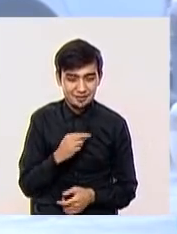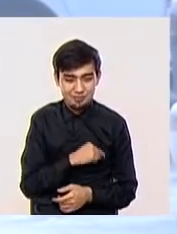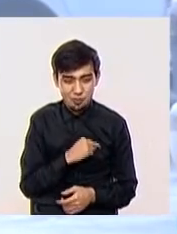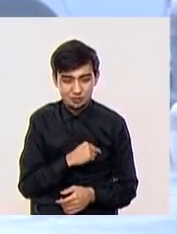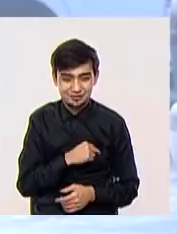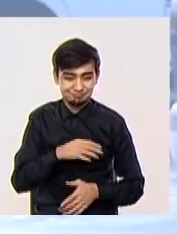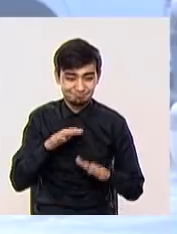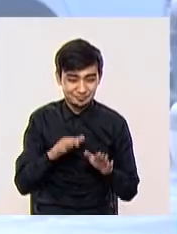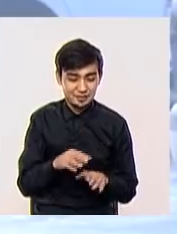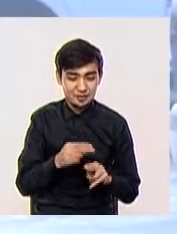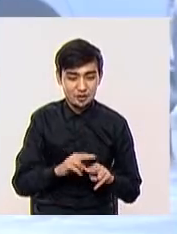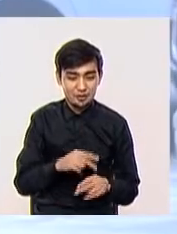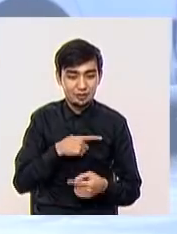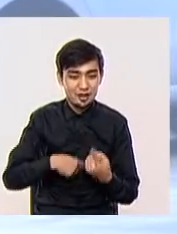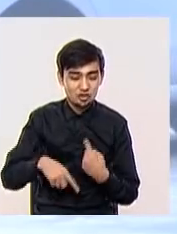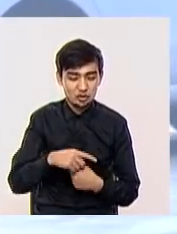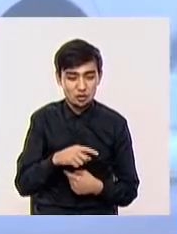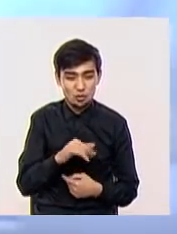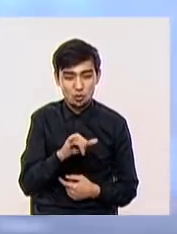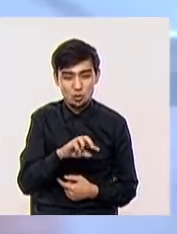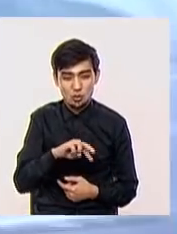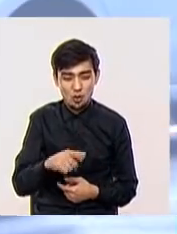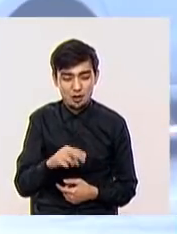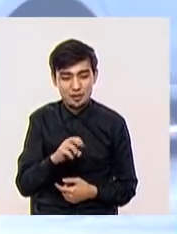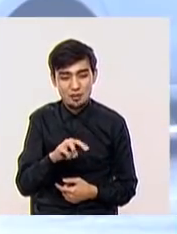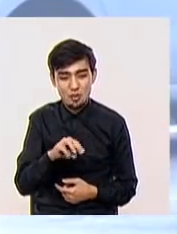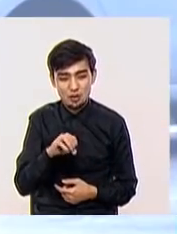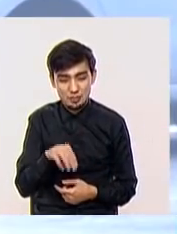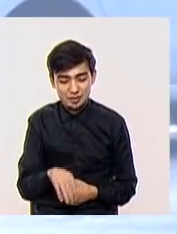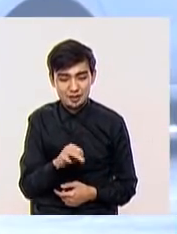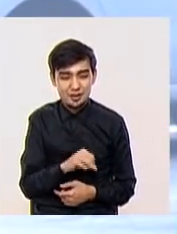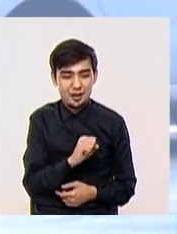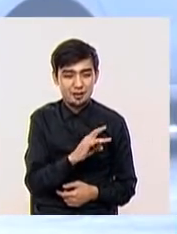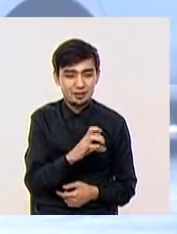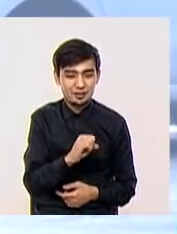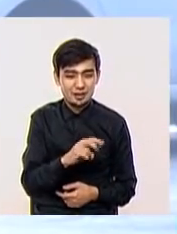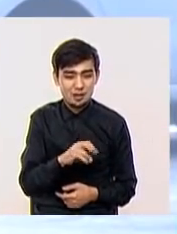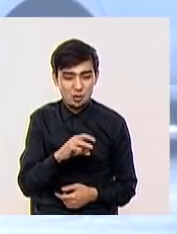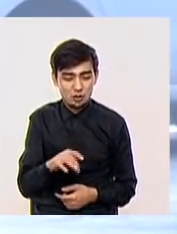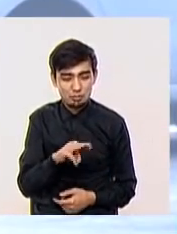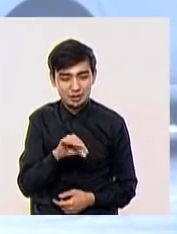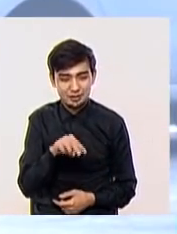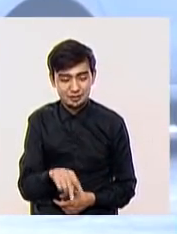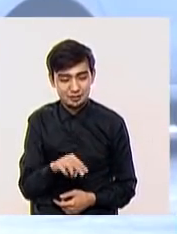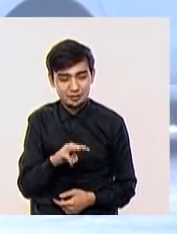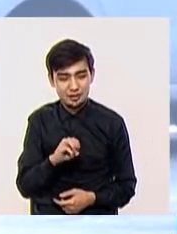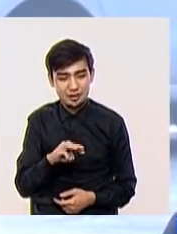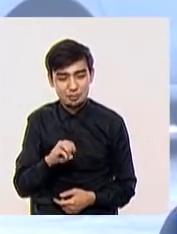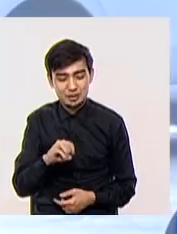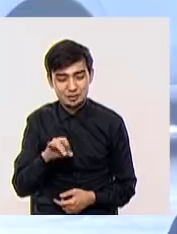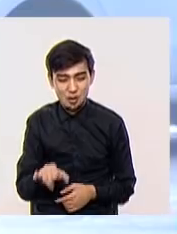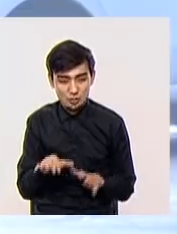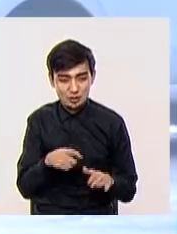именно наших угольного департамента и ArcelorMittal Темиртау сказали, что у них есть проблемы